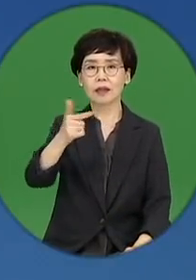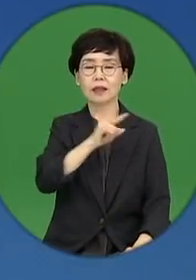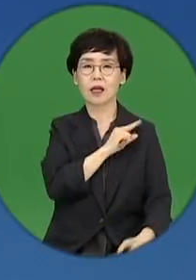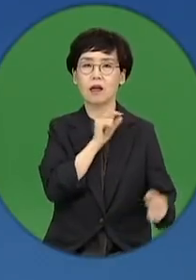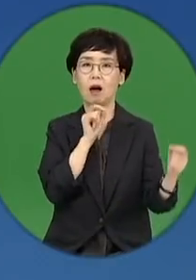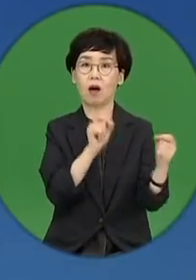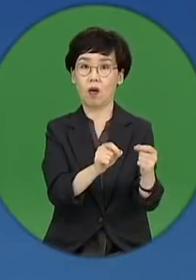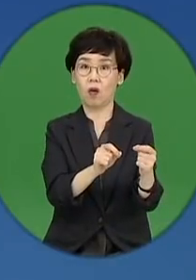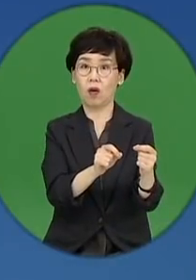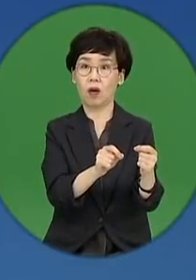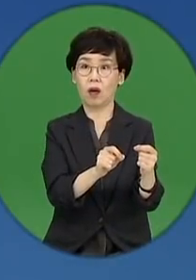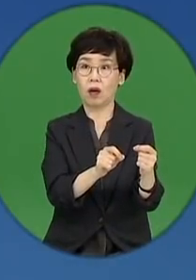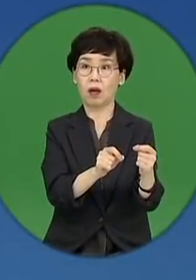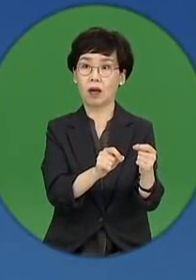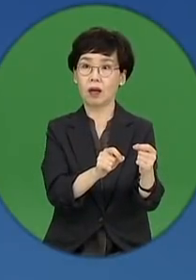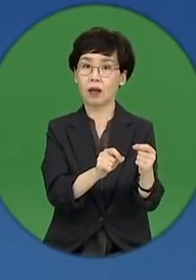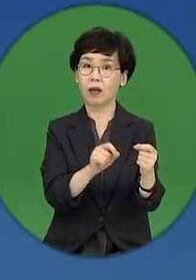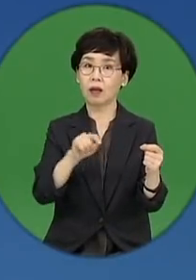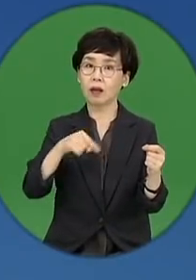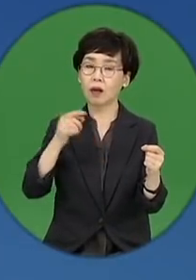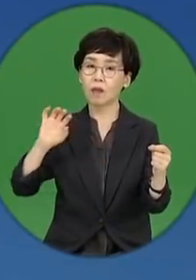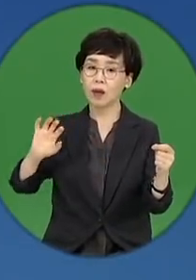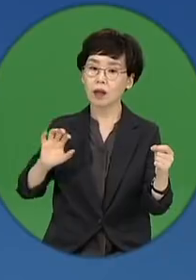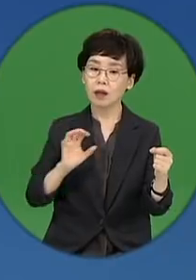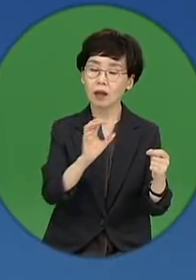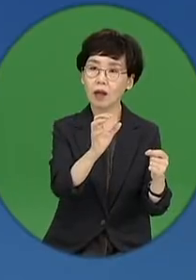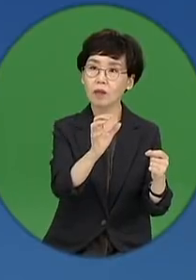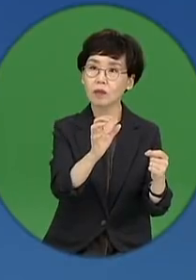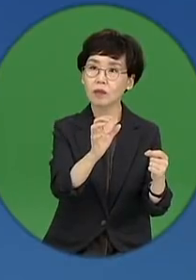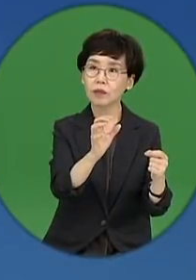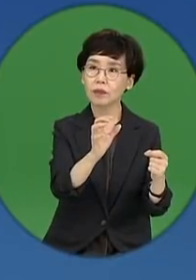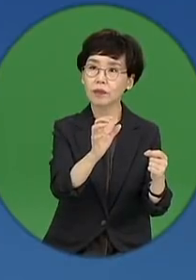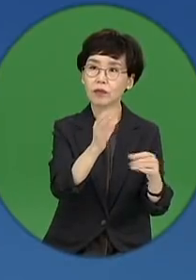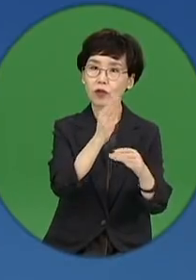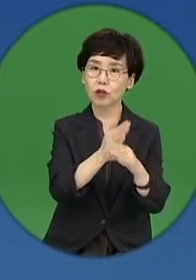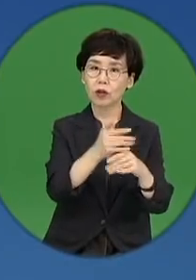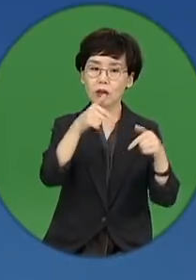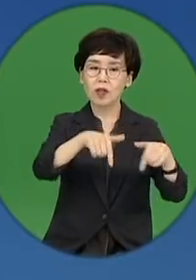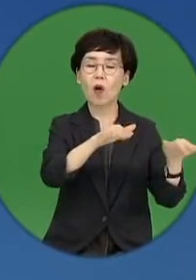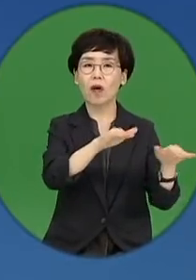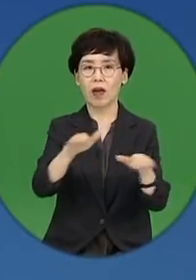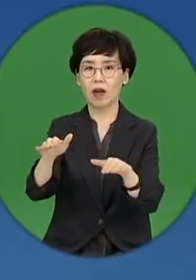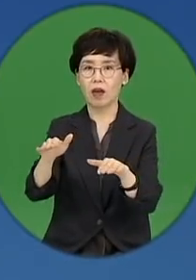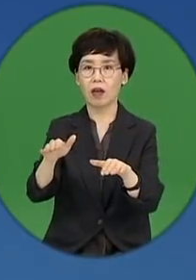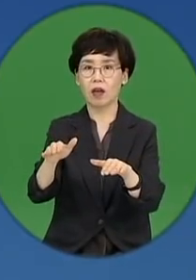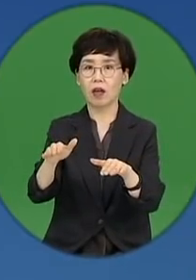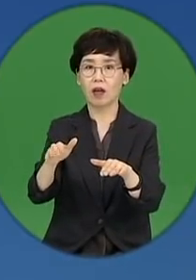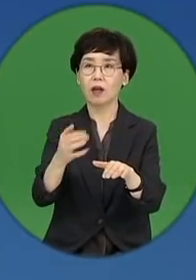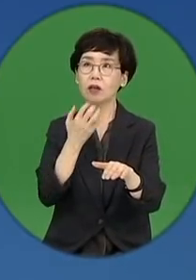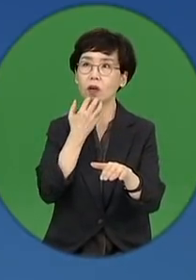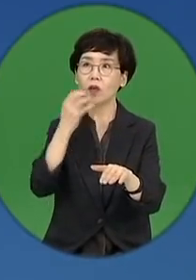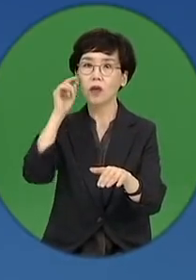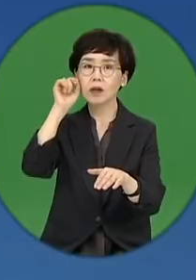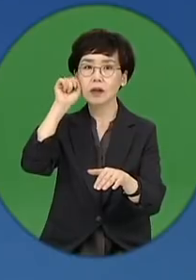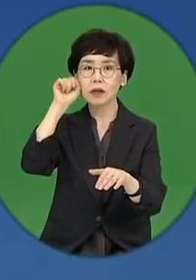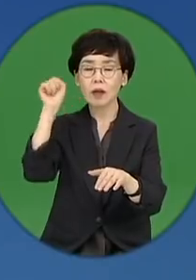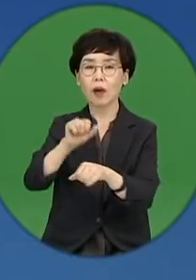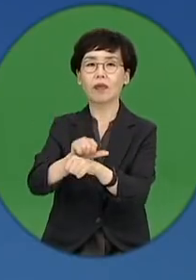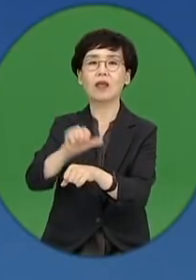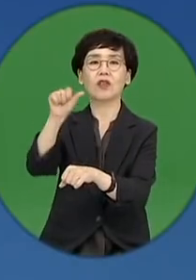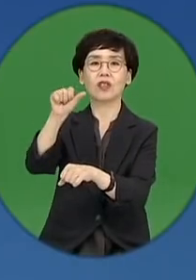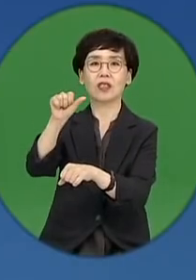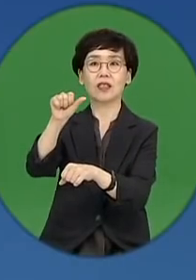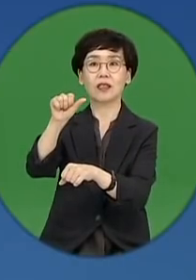거고요. 최근접하고. 네, 최근접하고 태풍의 중심은 다 서해상 위에 있긴 합니다. 예. 그리고 뭐 서울에는 새벽 5시경에 이제 오겠는데, 서울은